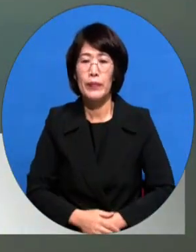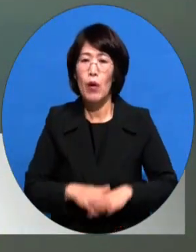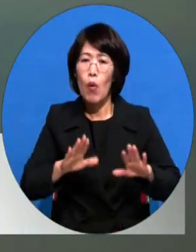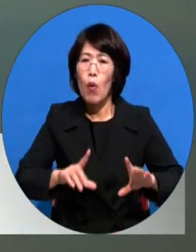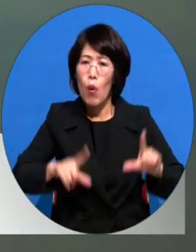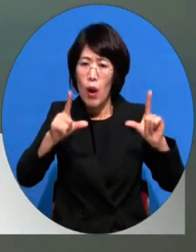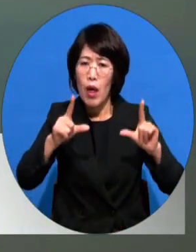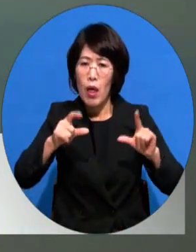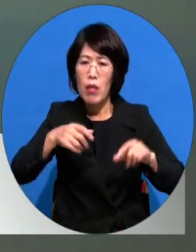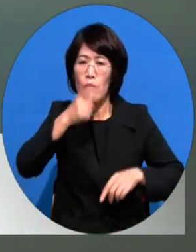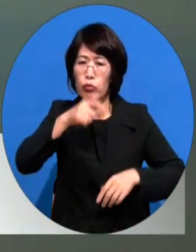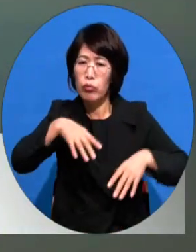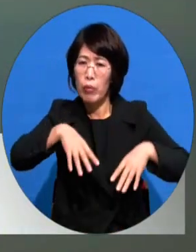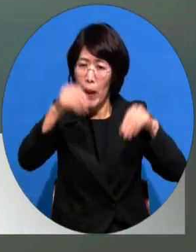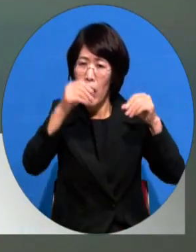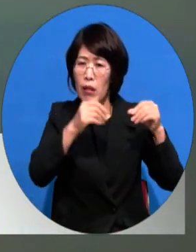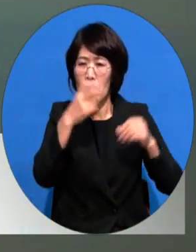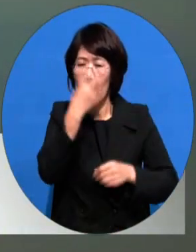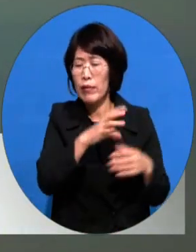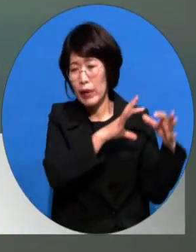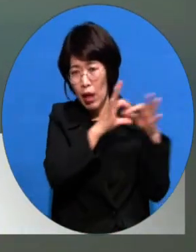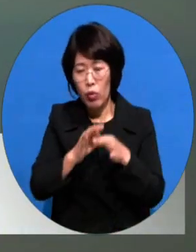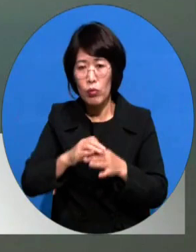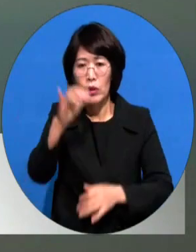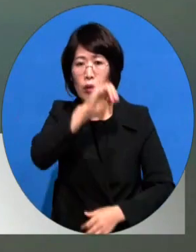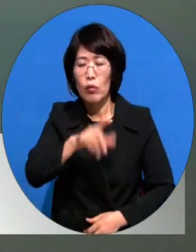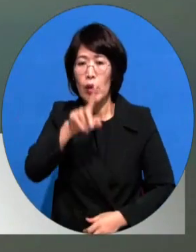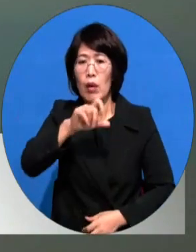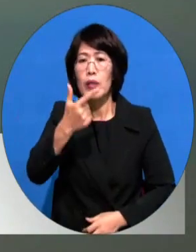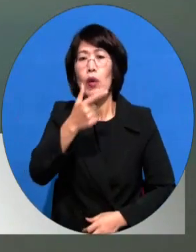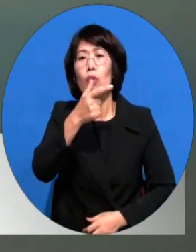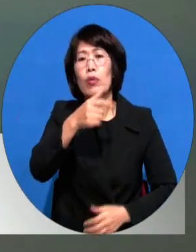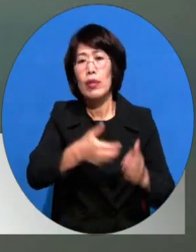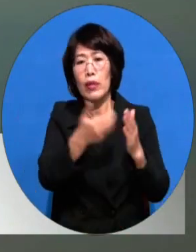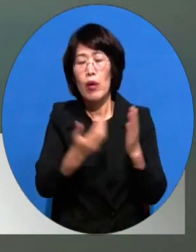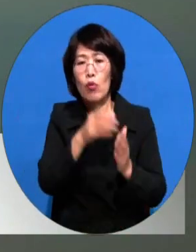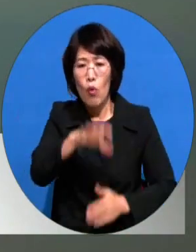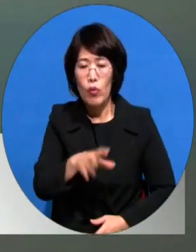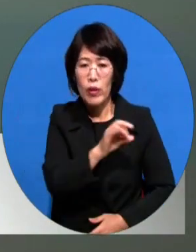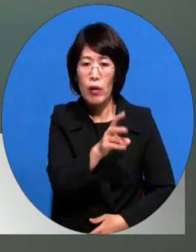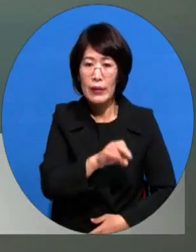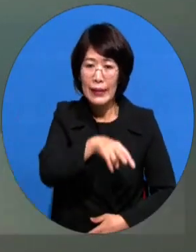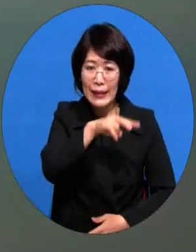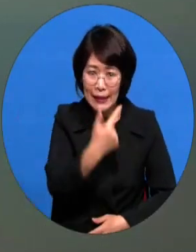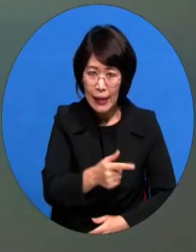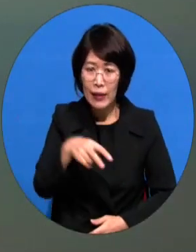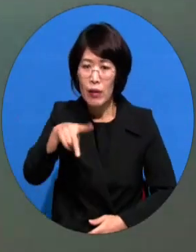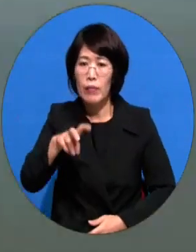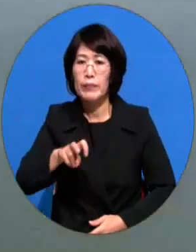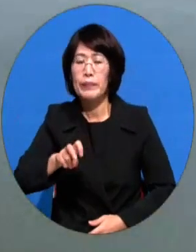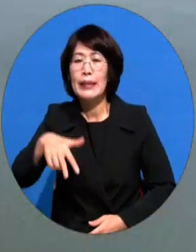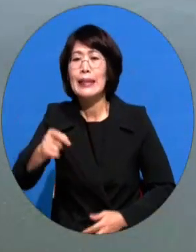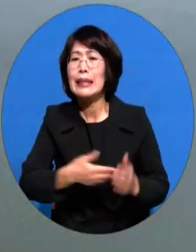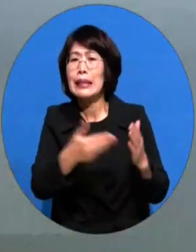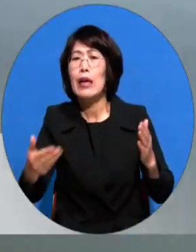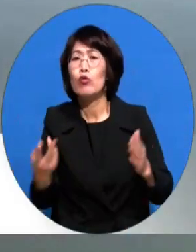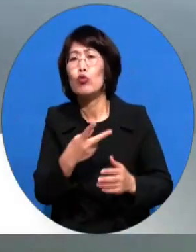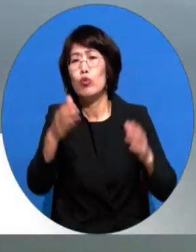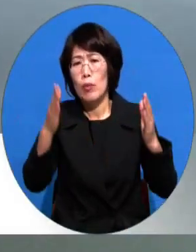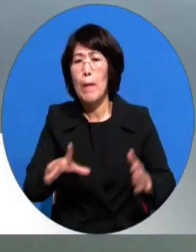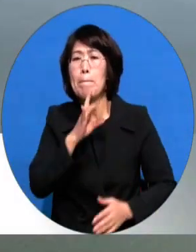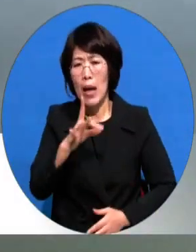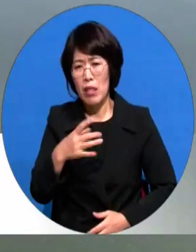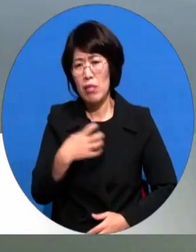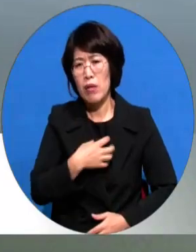올해 가뭄 관리가 이루어지던 전국 16곳에 댐 가운데 영산강 섬진강 권역에 대응만 심각